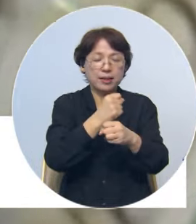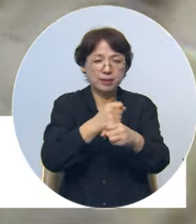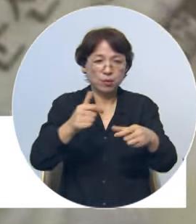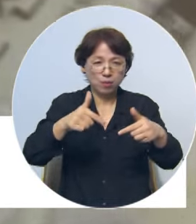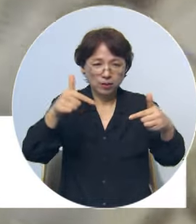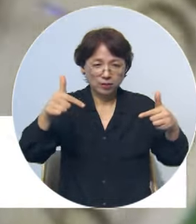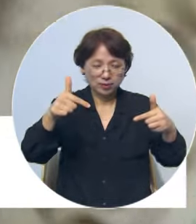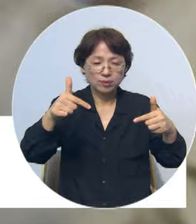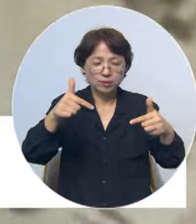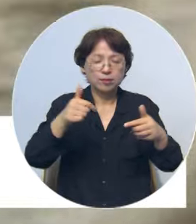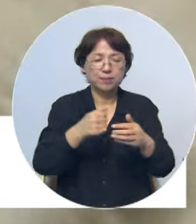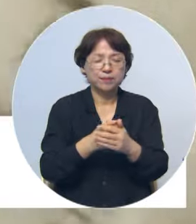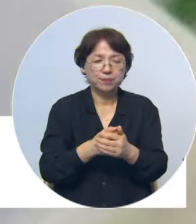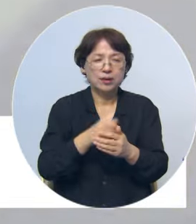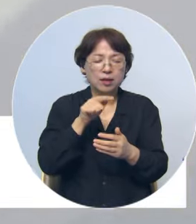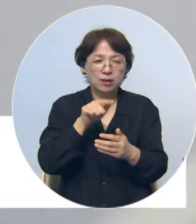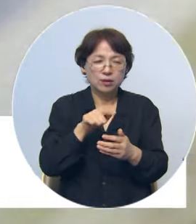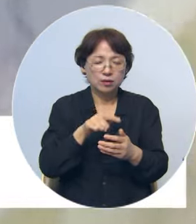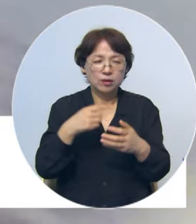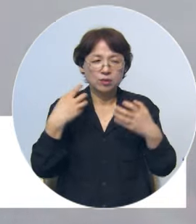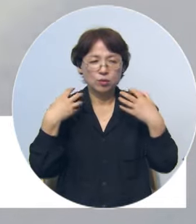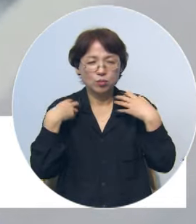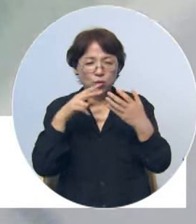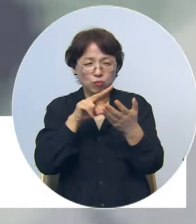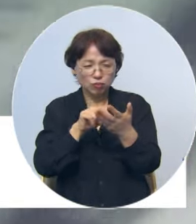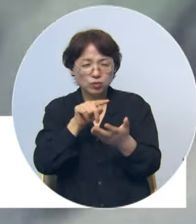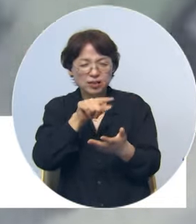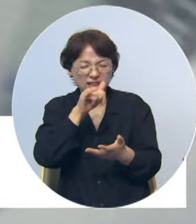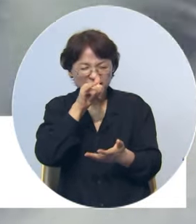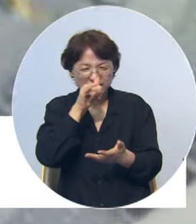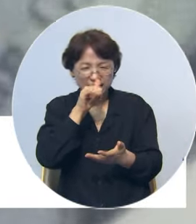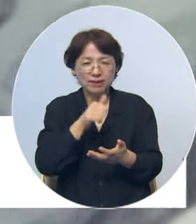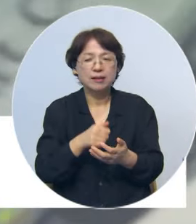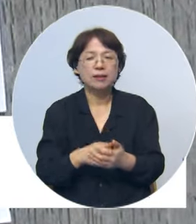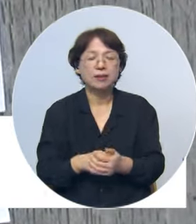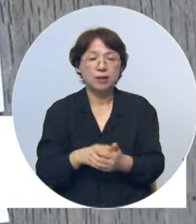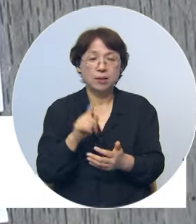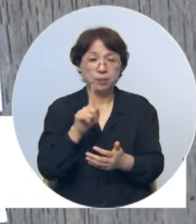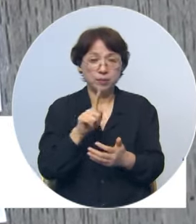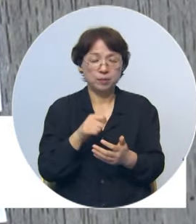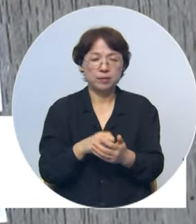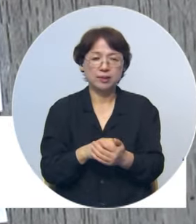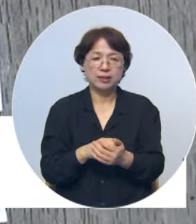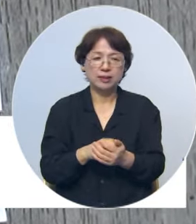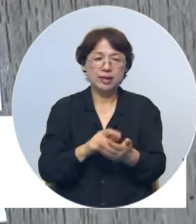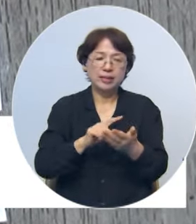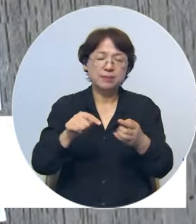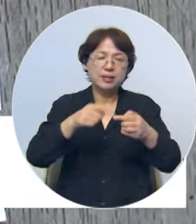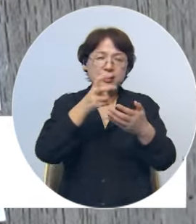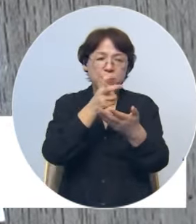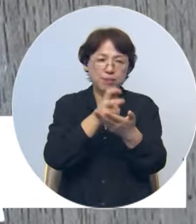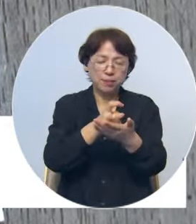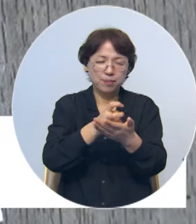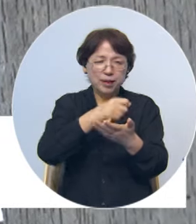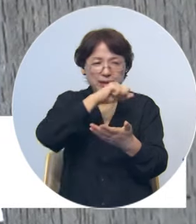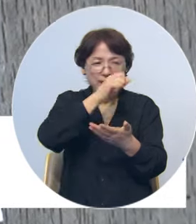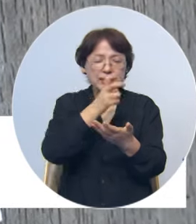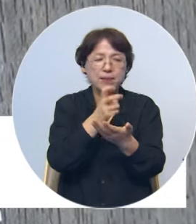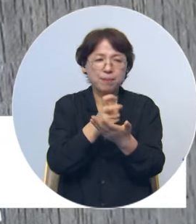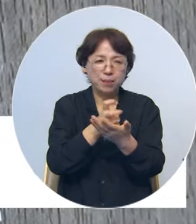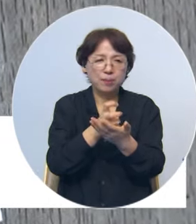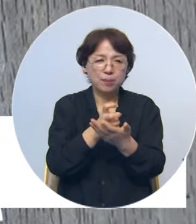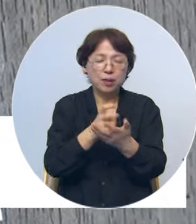취지입니다. 정부는 이 부분에서 중대한 문제점이 있다고 밝혔습니다. 지방자치법과 지방재정법에서